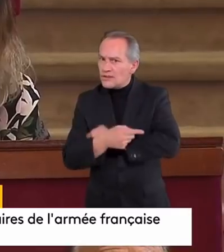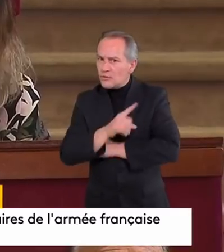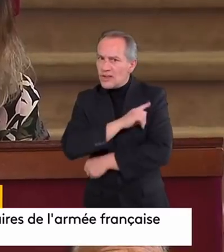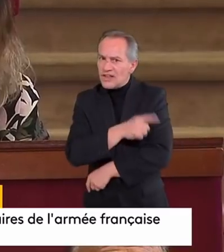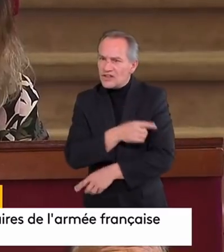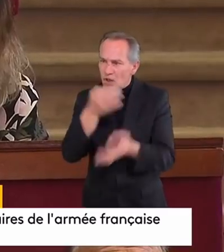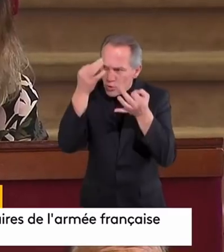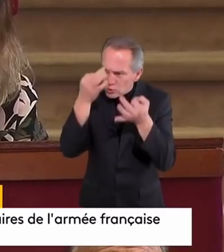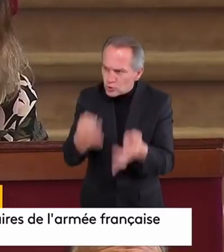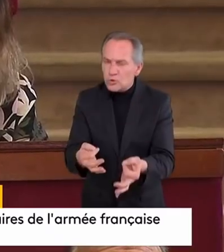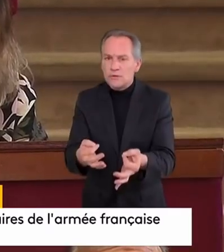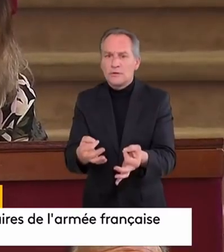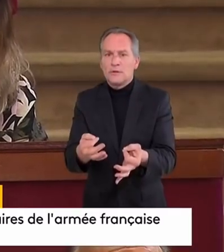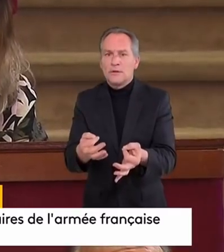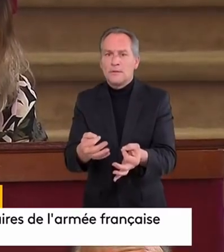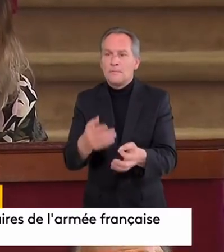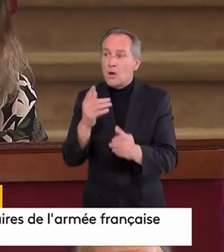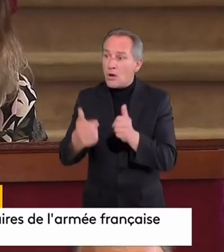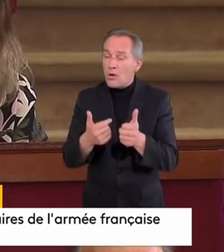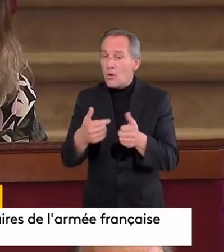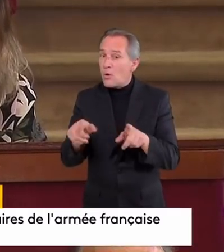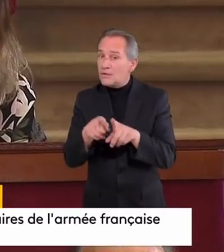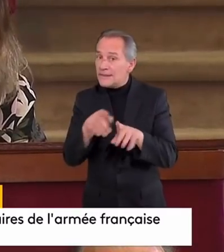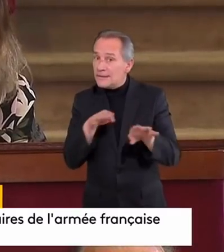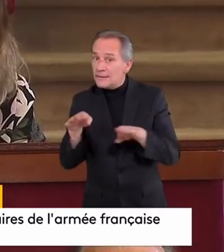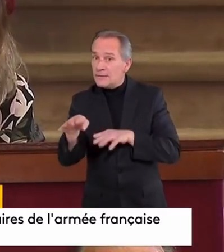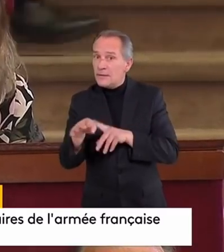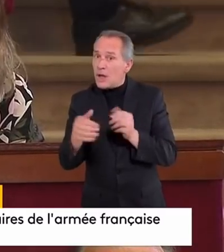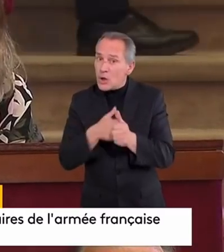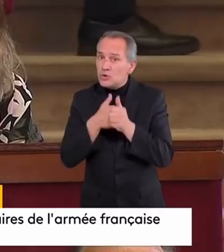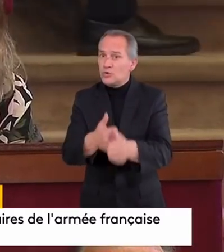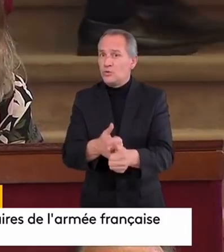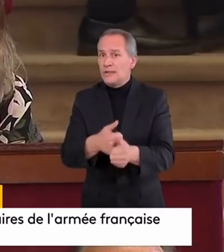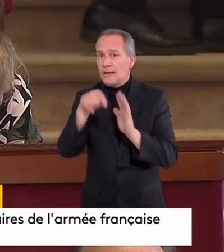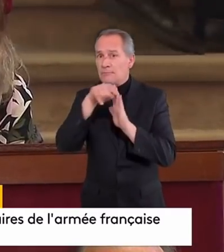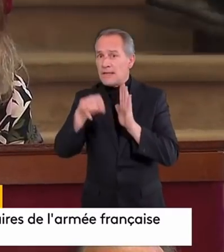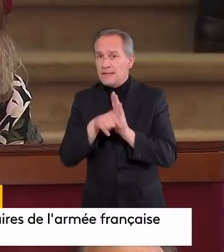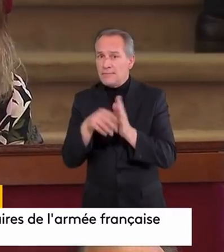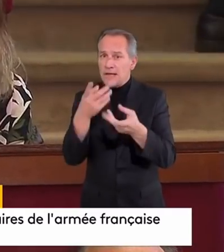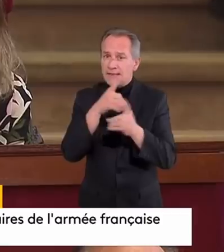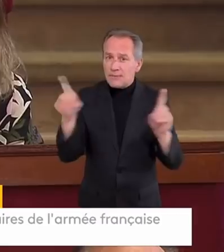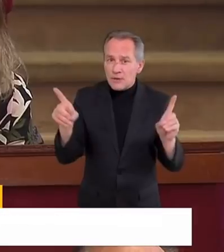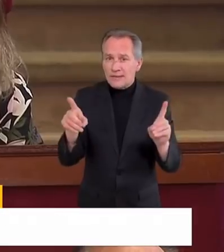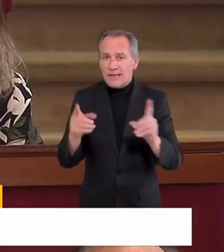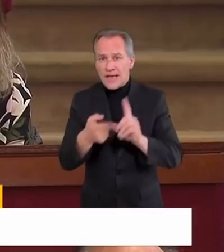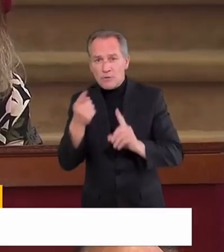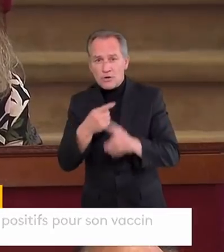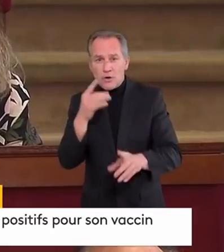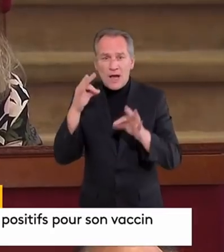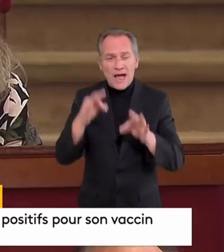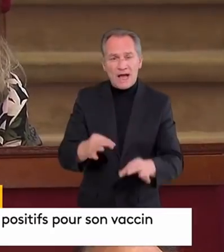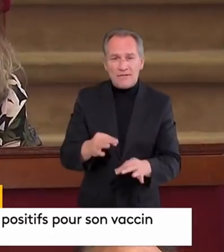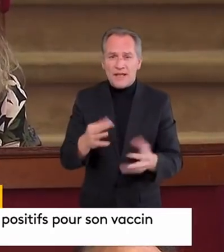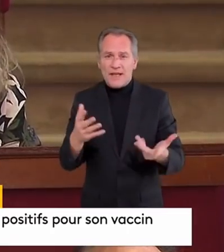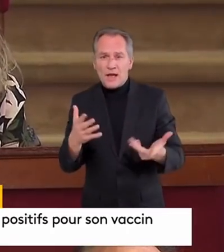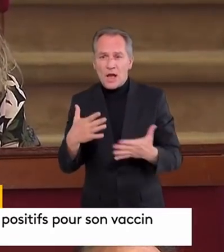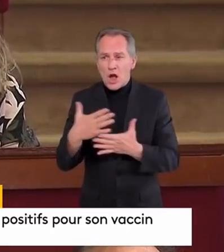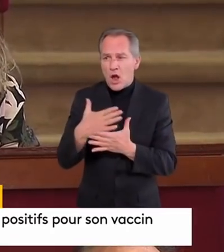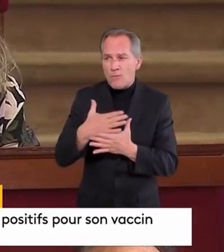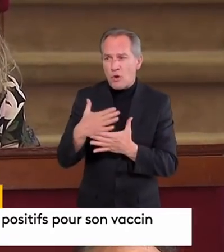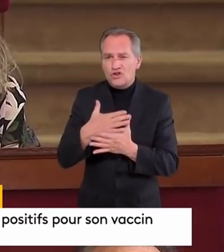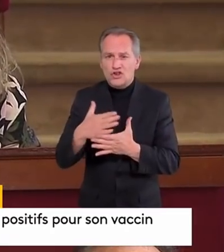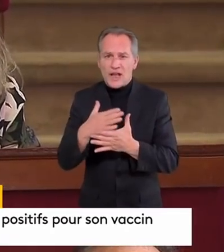l'urgence tout en respectant les principes démocratiques indispensables au dessein et à l'appropriation d'un projet commun de